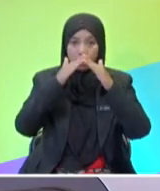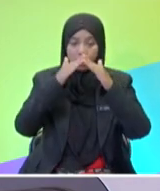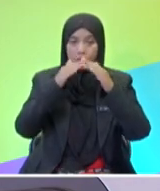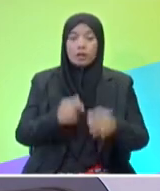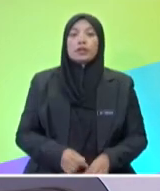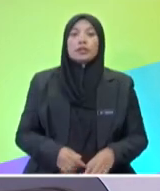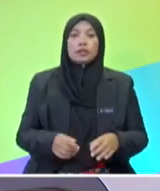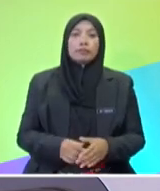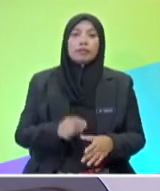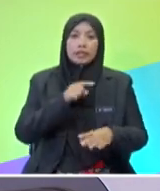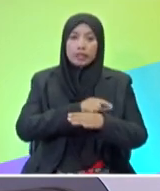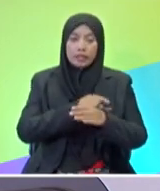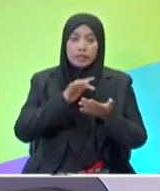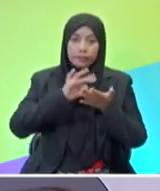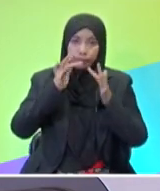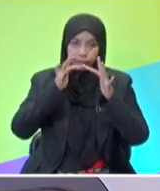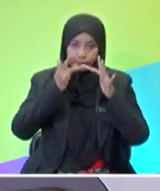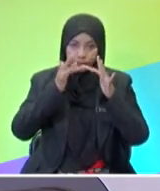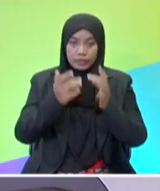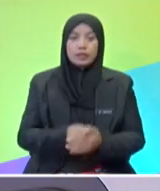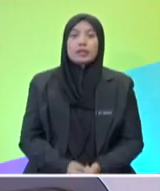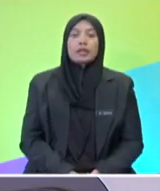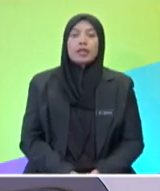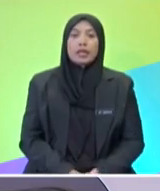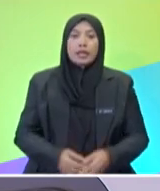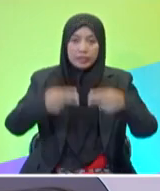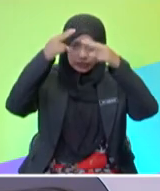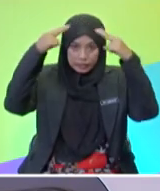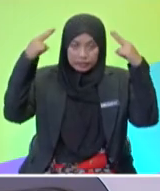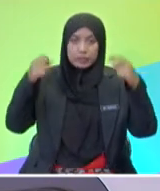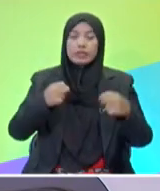bersihlah diri kita, biar itu melambangkan kepribadian kita.